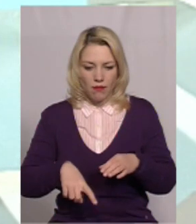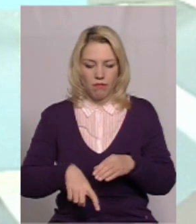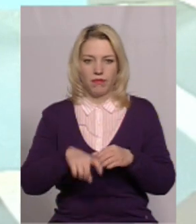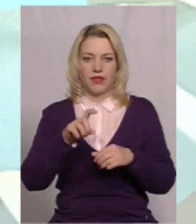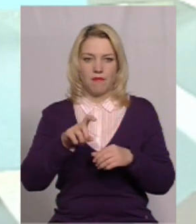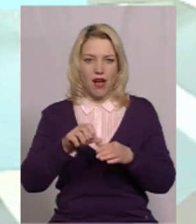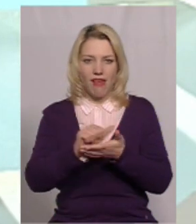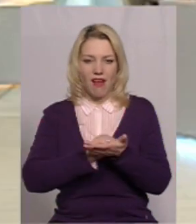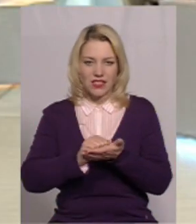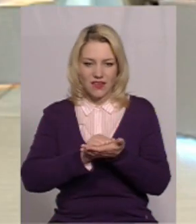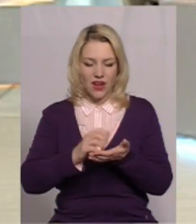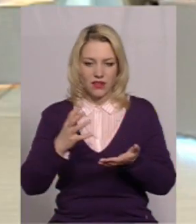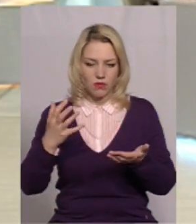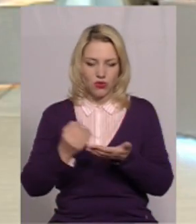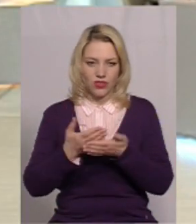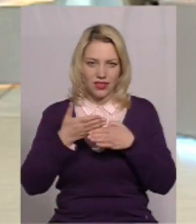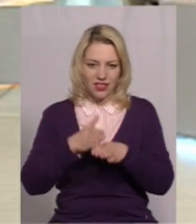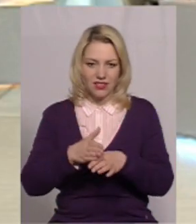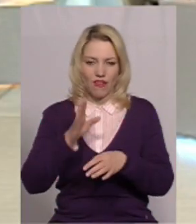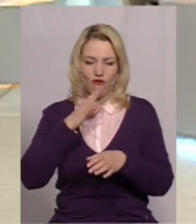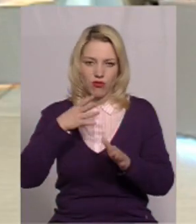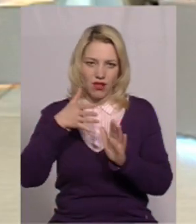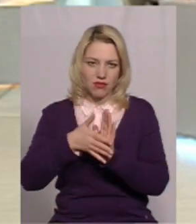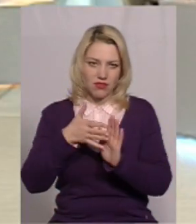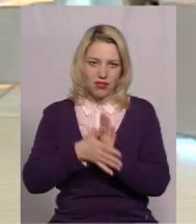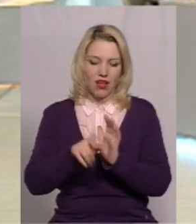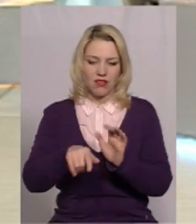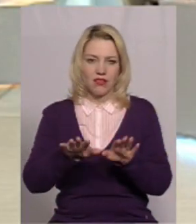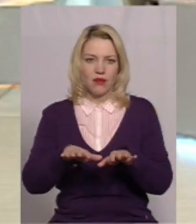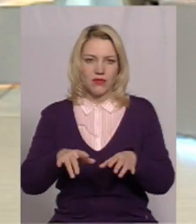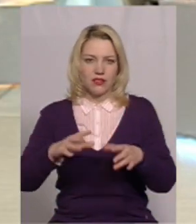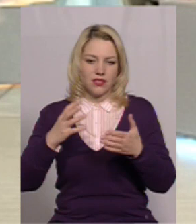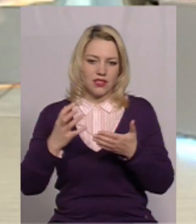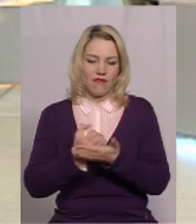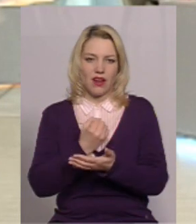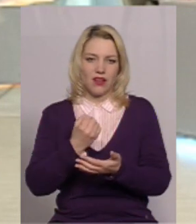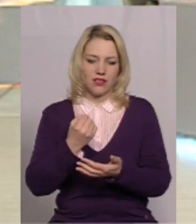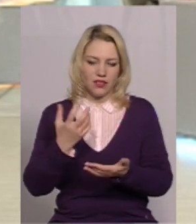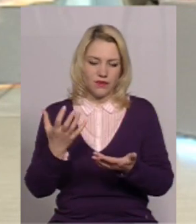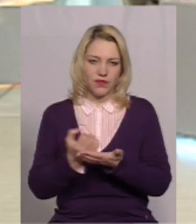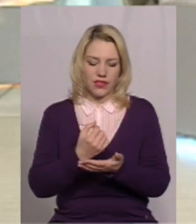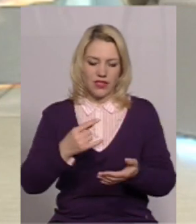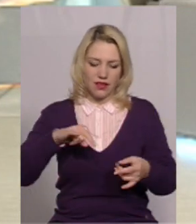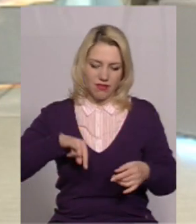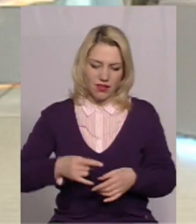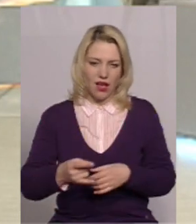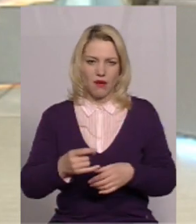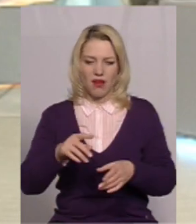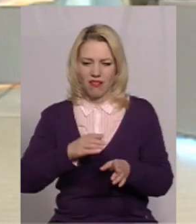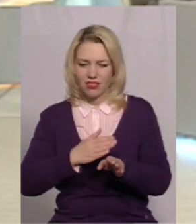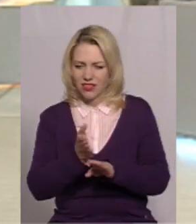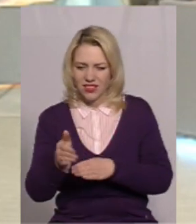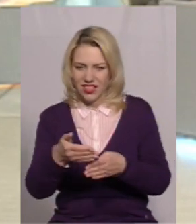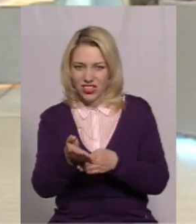він тріскає, туди затікає вода, сіль, на місці того з'являється яма. Латаєш яму, по периметру ями знов тріщинки,